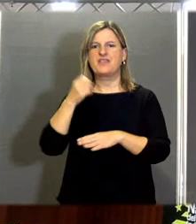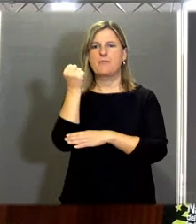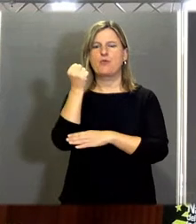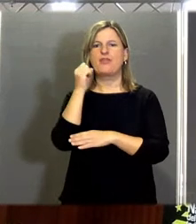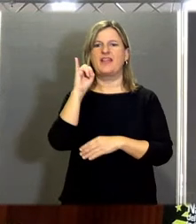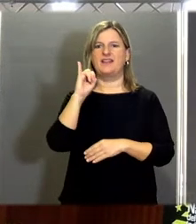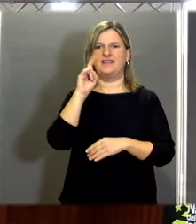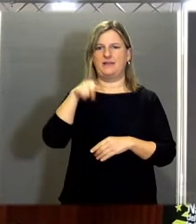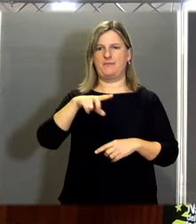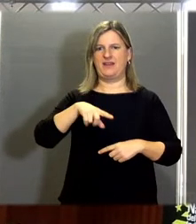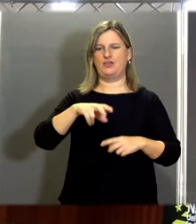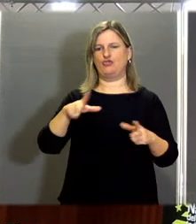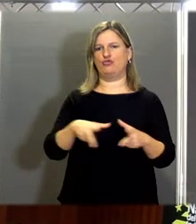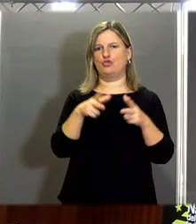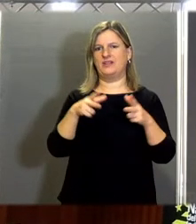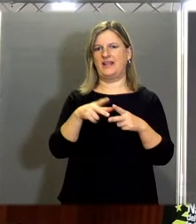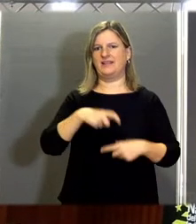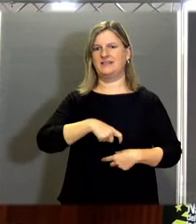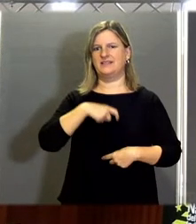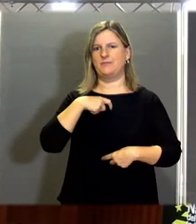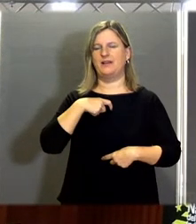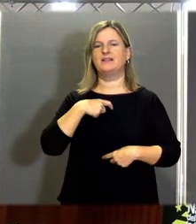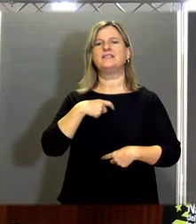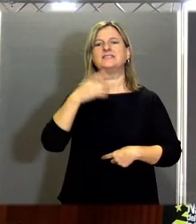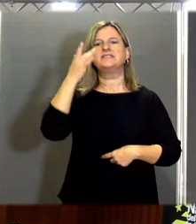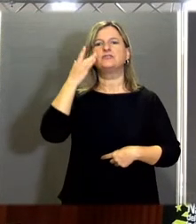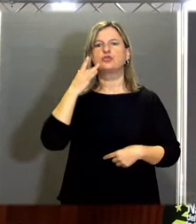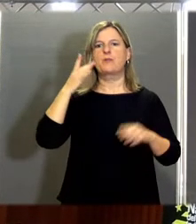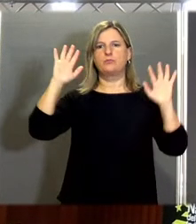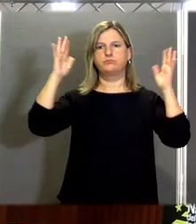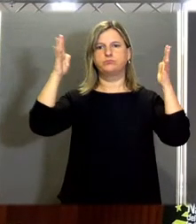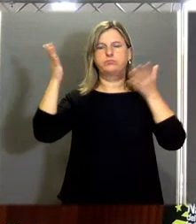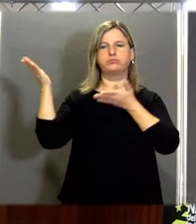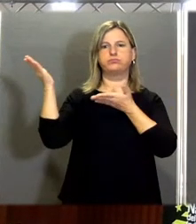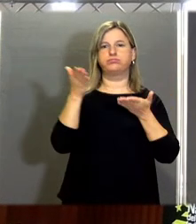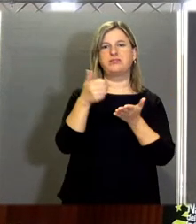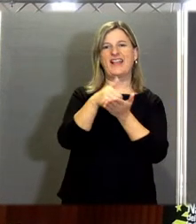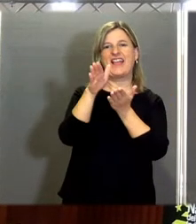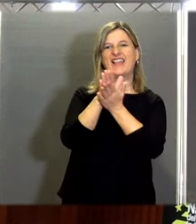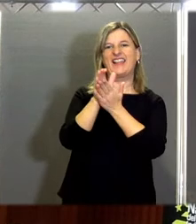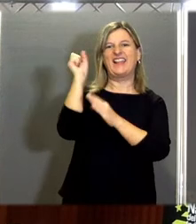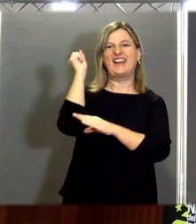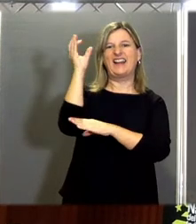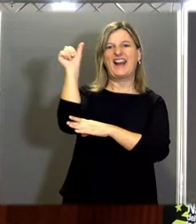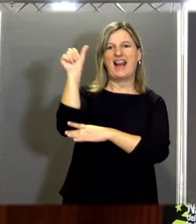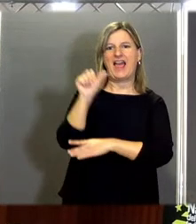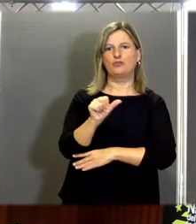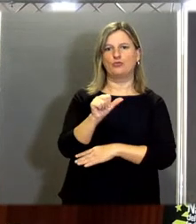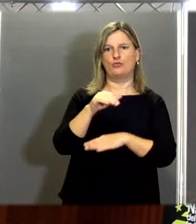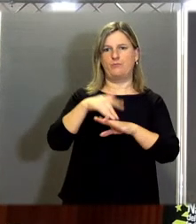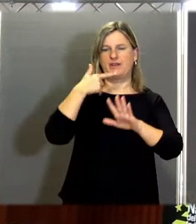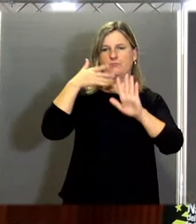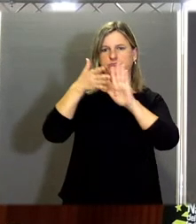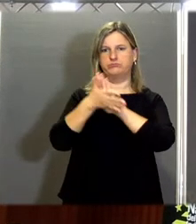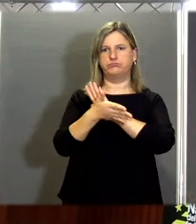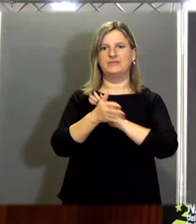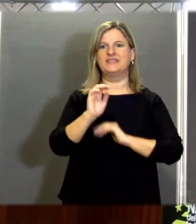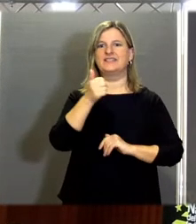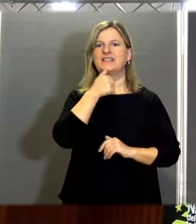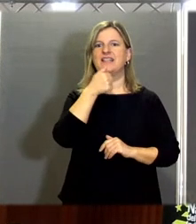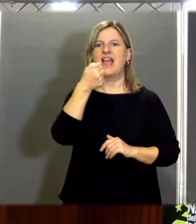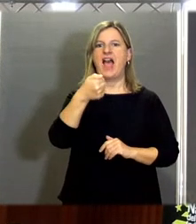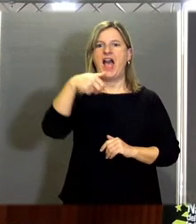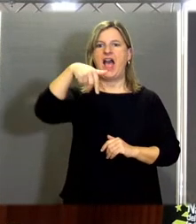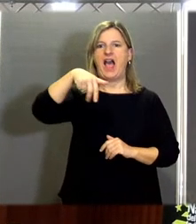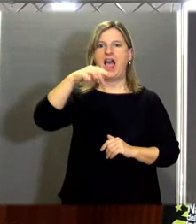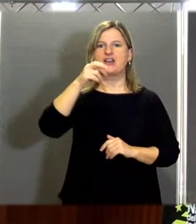civil. Doncs rebem amb un fort aplaudiment el relator que ens farà aquesta presentació, l'Anthony